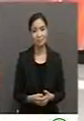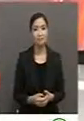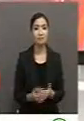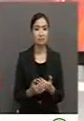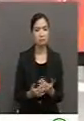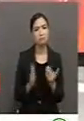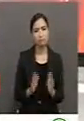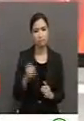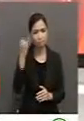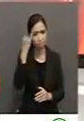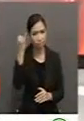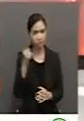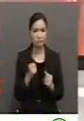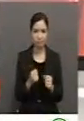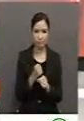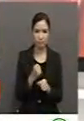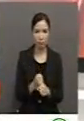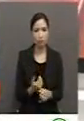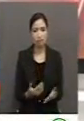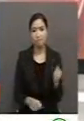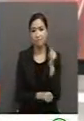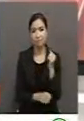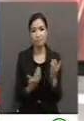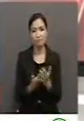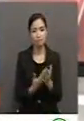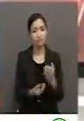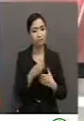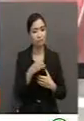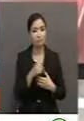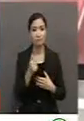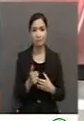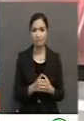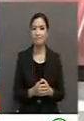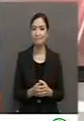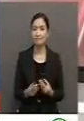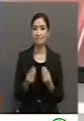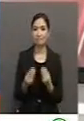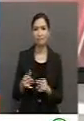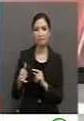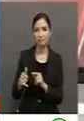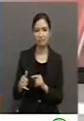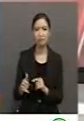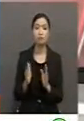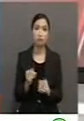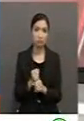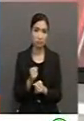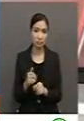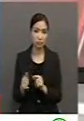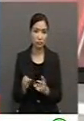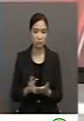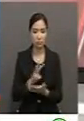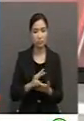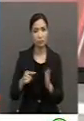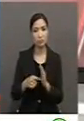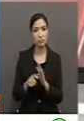นมีไอเดียแล้วก็มีความพยายามค่ะไม่อับจนหนทางในการสร้างรายได้เข้ากระเป๋านะคะต้องยกให้กับอดีตหรือว่าลูกจ้างวิทยาลัยอุบ